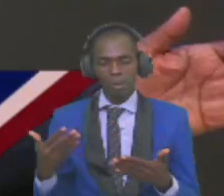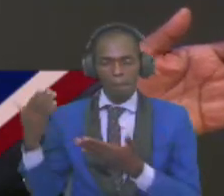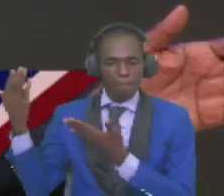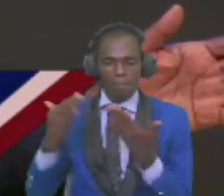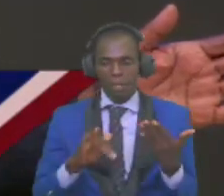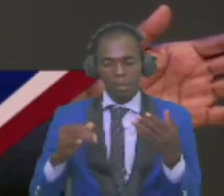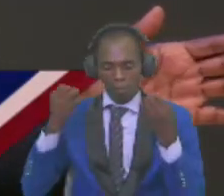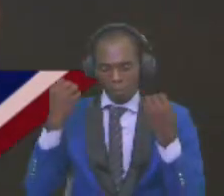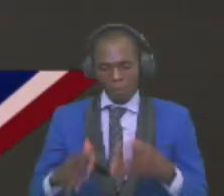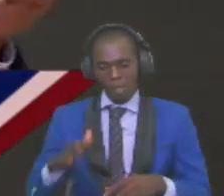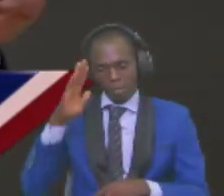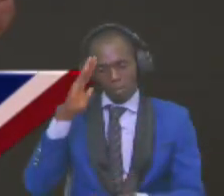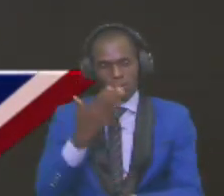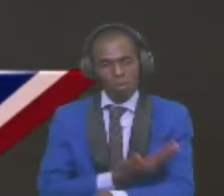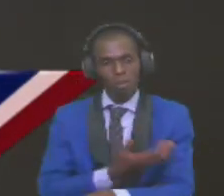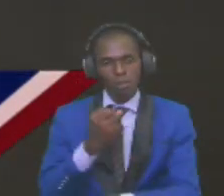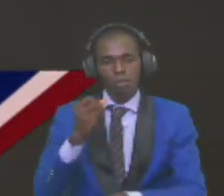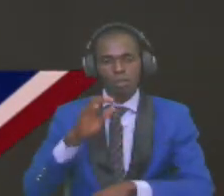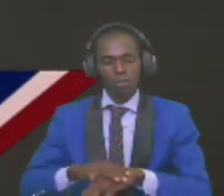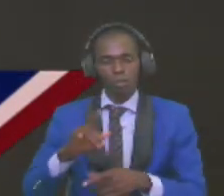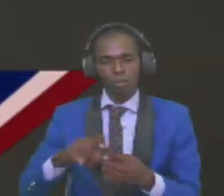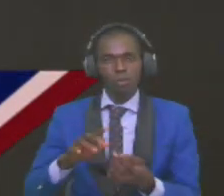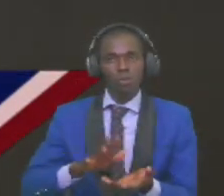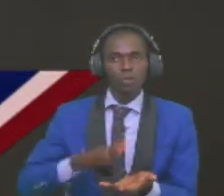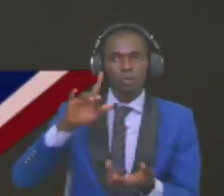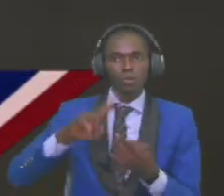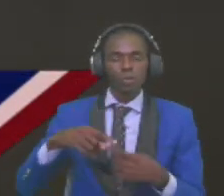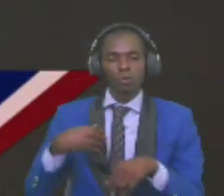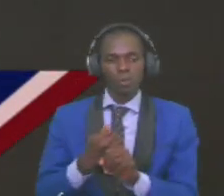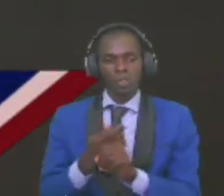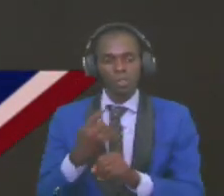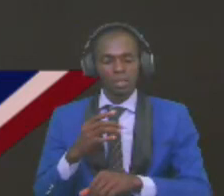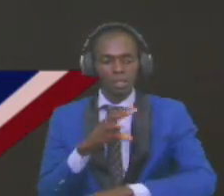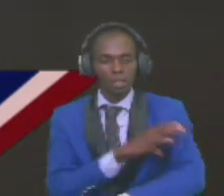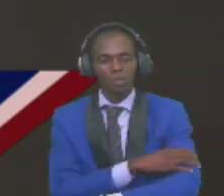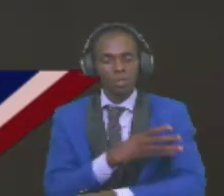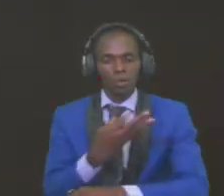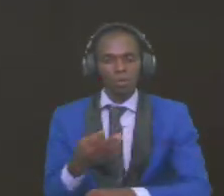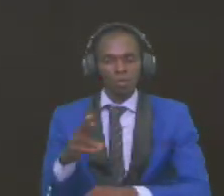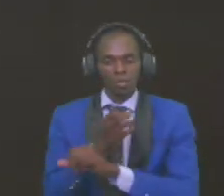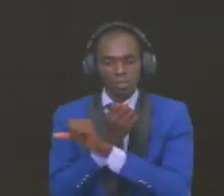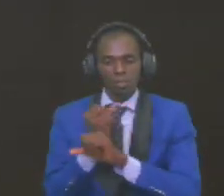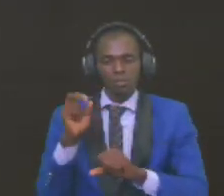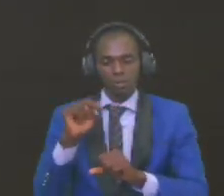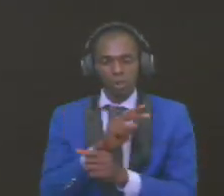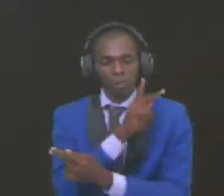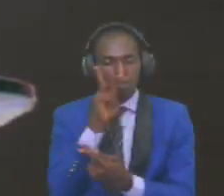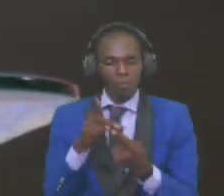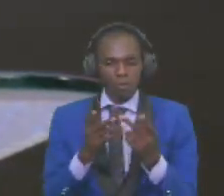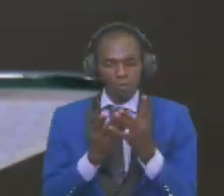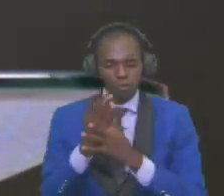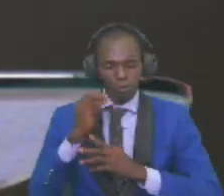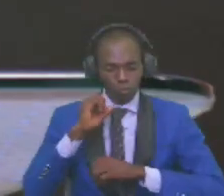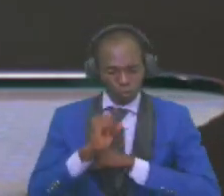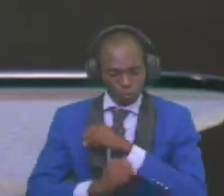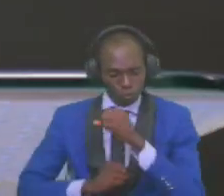qu'ils voulaient produira à la loi beaucoup des fils et le vin à la profession balai sur france 3 le